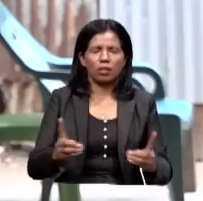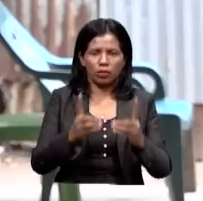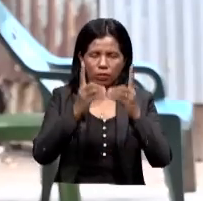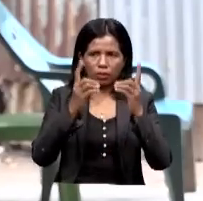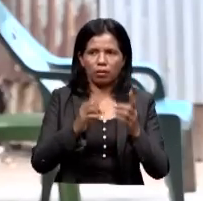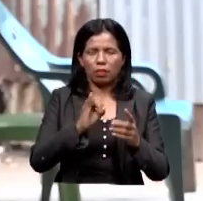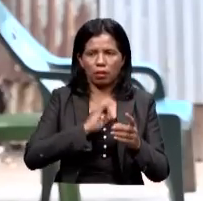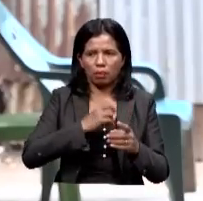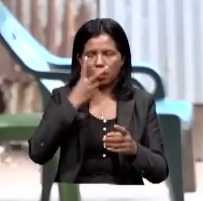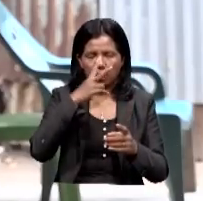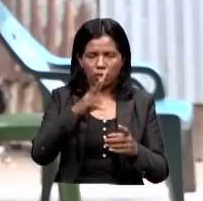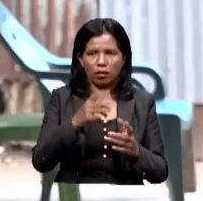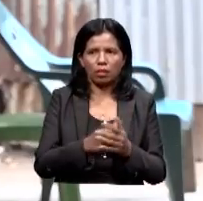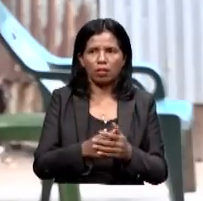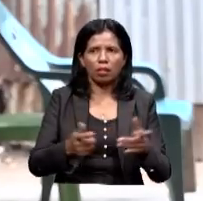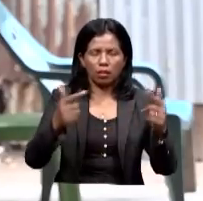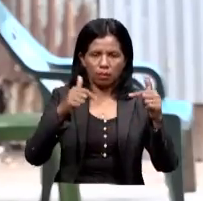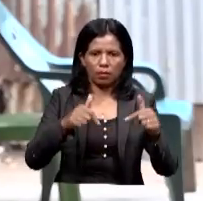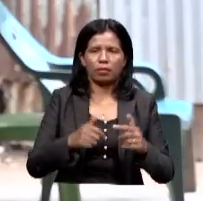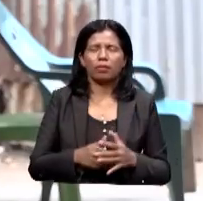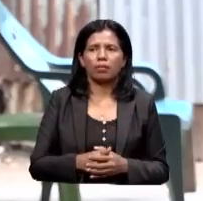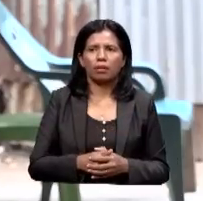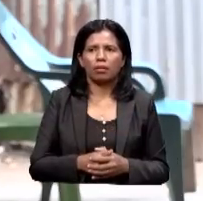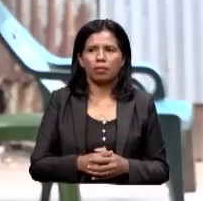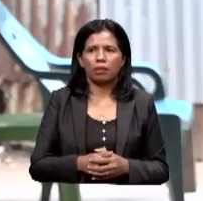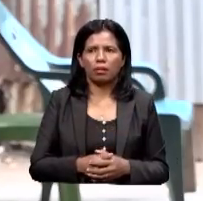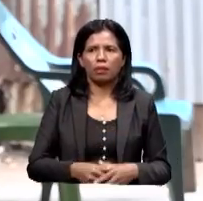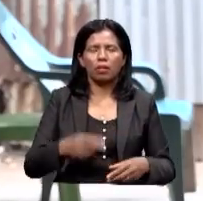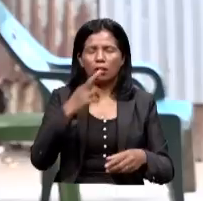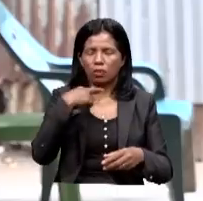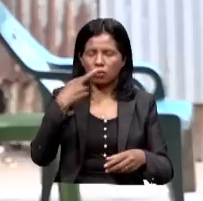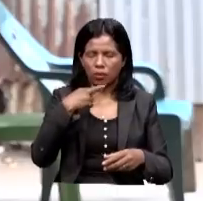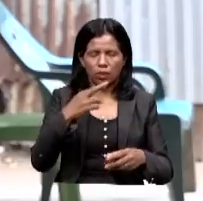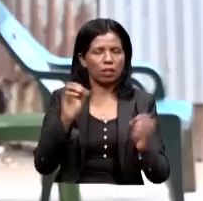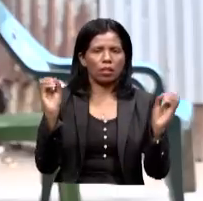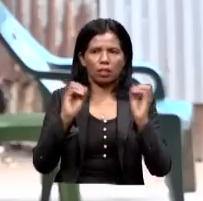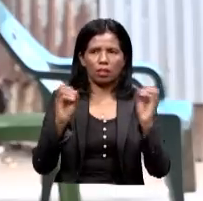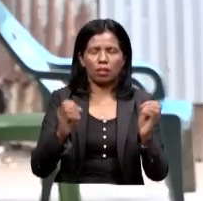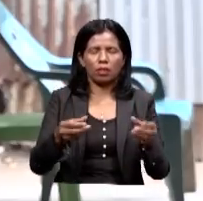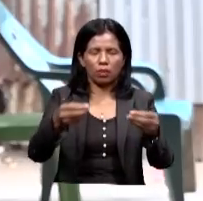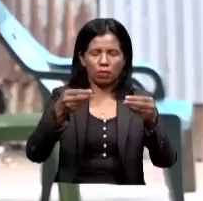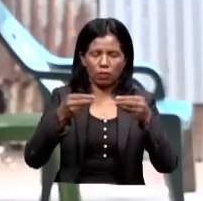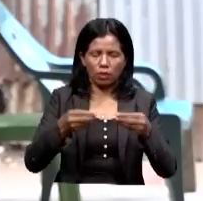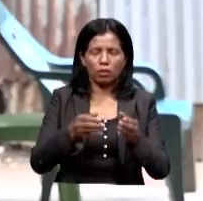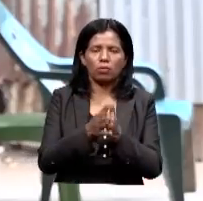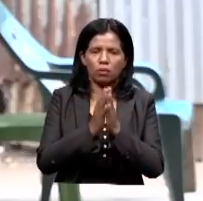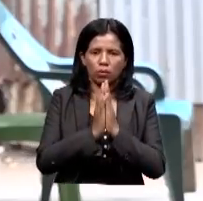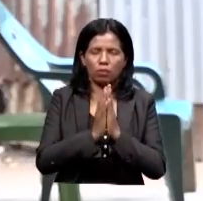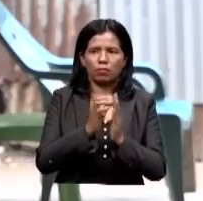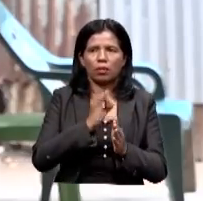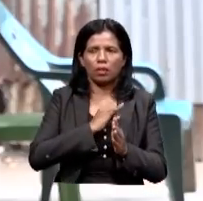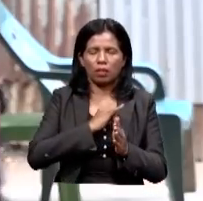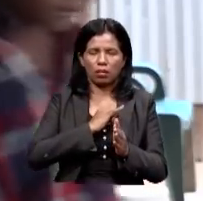ni hamus, senti kata kita nak mai dunia. Dalam rumah sepos rumah lah iya, mai sempre husu pati